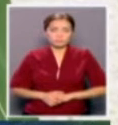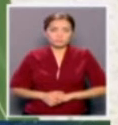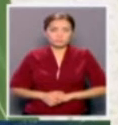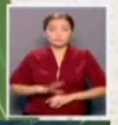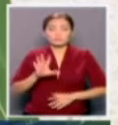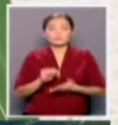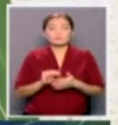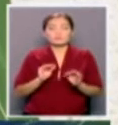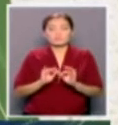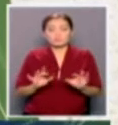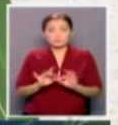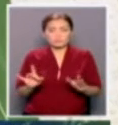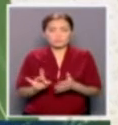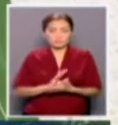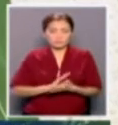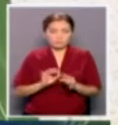Бүкіл шығармасындағы